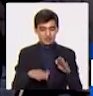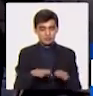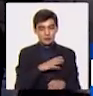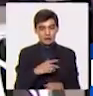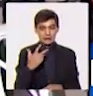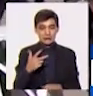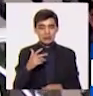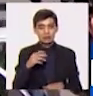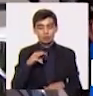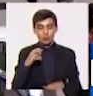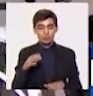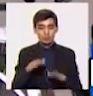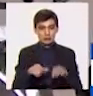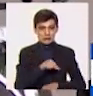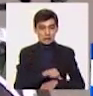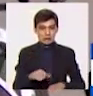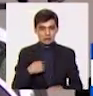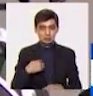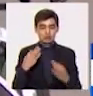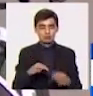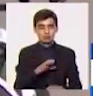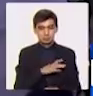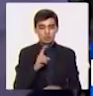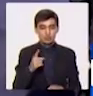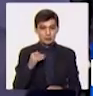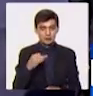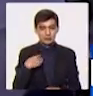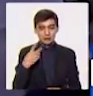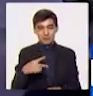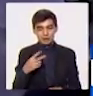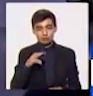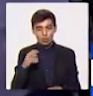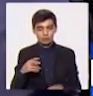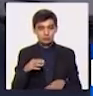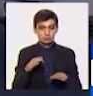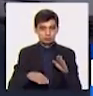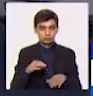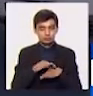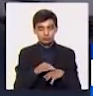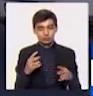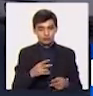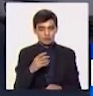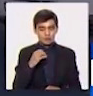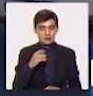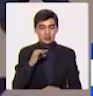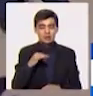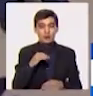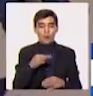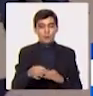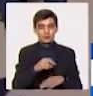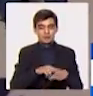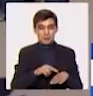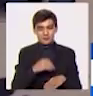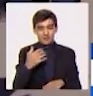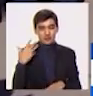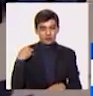болсақ, границада не үшін кіргіз, біз омен 20 тонна тасу үшін кіргіздік қой. Бұлар крандарды ұстап штрафалайды етеді. Ал облыстық көлік инспекциясының басшысы,